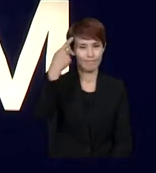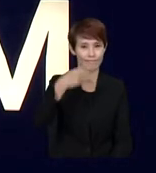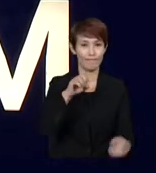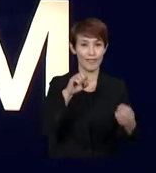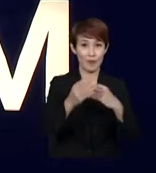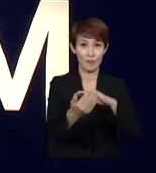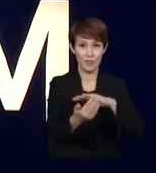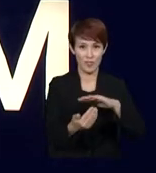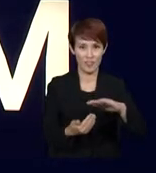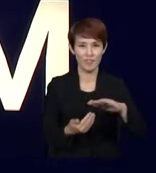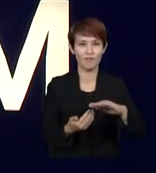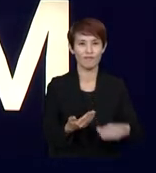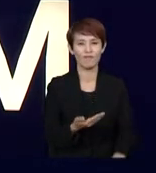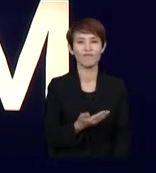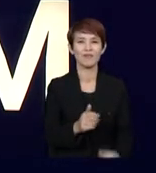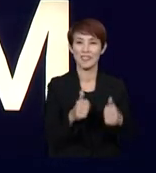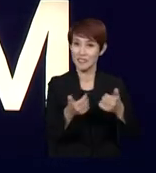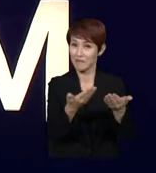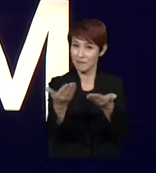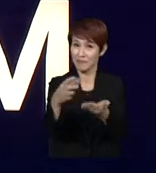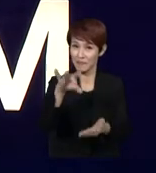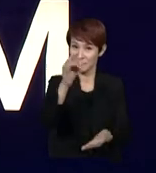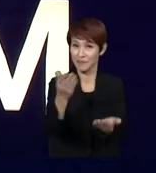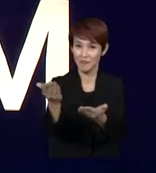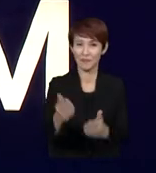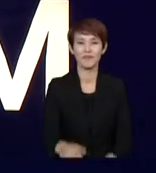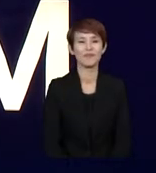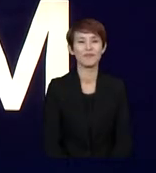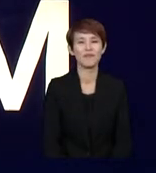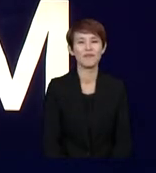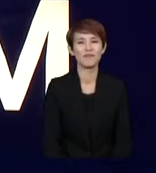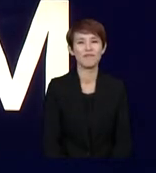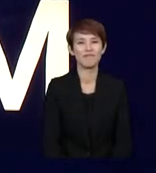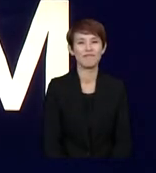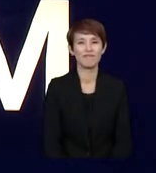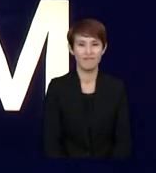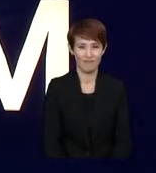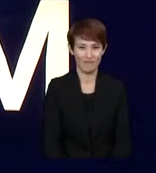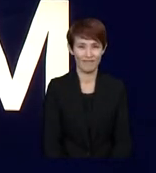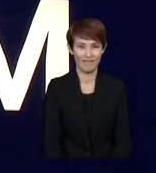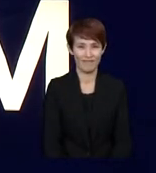SDF 관객 여러분께 인사 한 말씀 부탁드립니다. Hello.